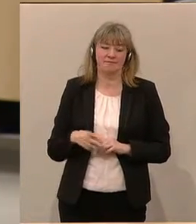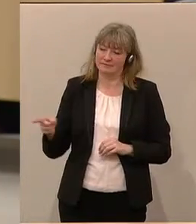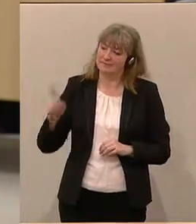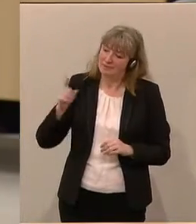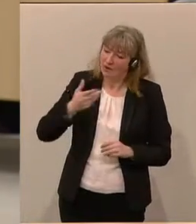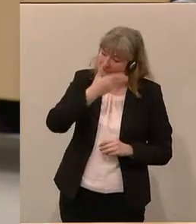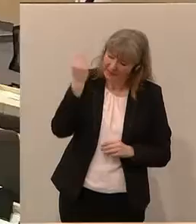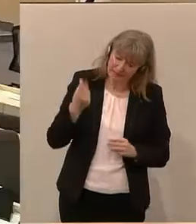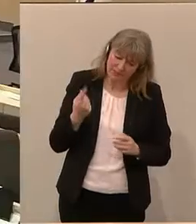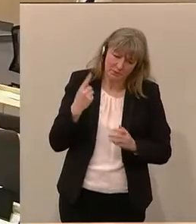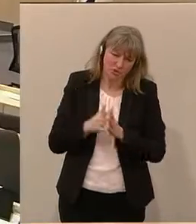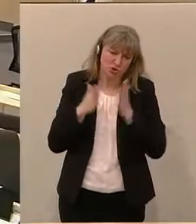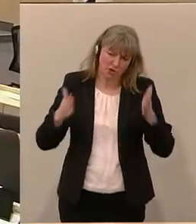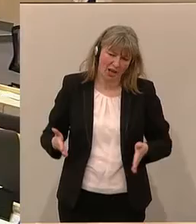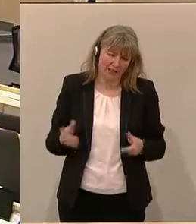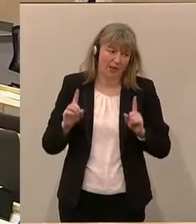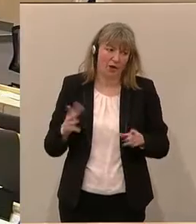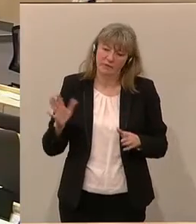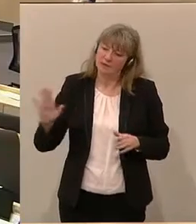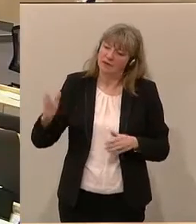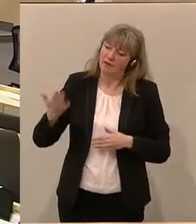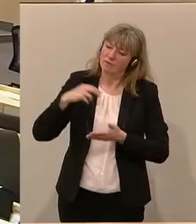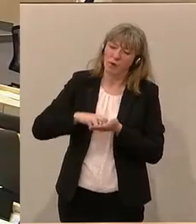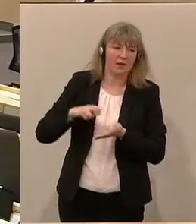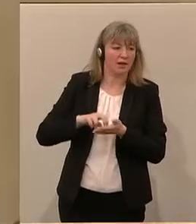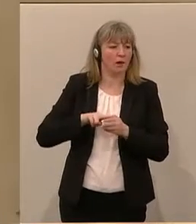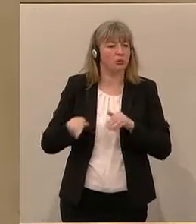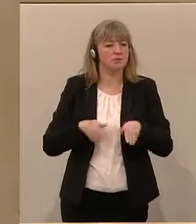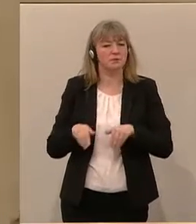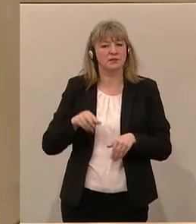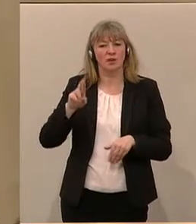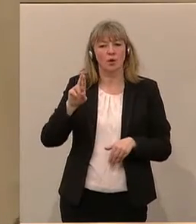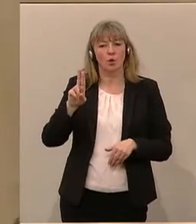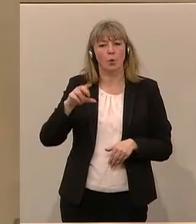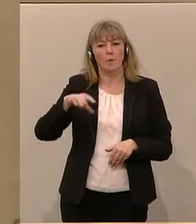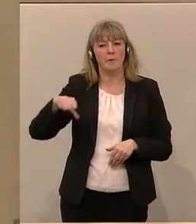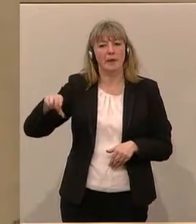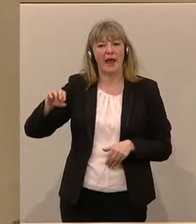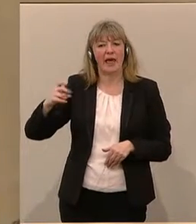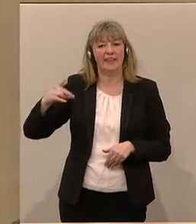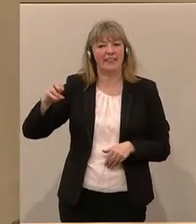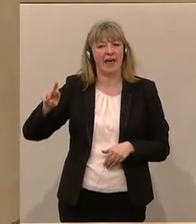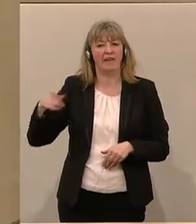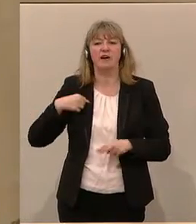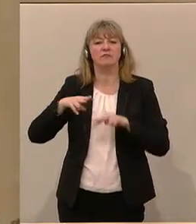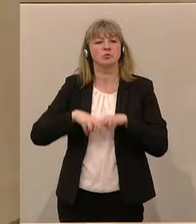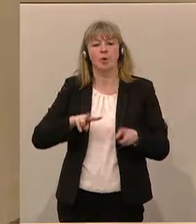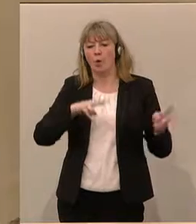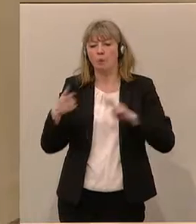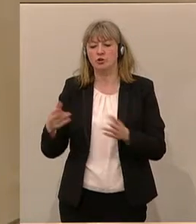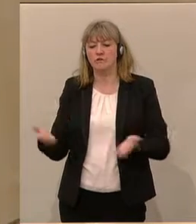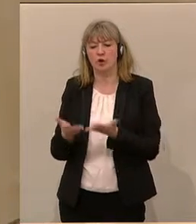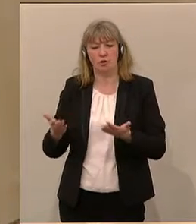Vergessen, und das finde ich sehr schade, wurde auch der von Ihrem Vorgänger, Bundesminister Rupprechter, die versprochene Umstiegsförderung,